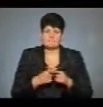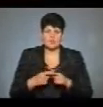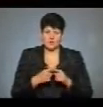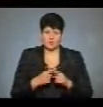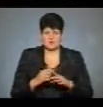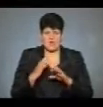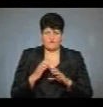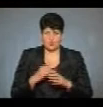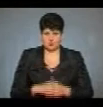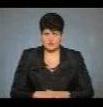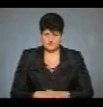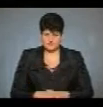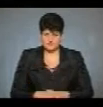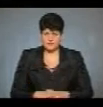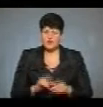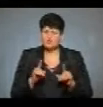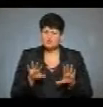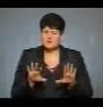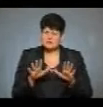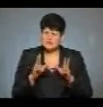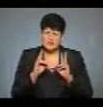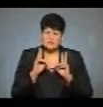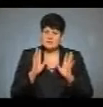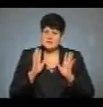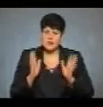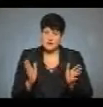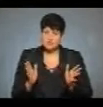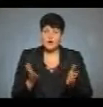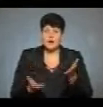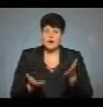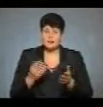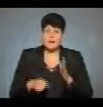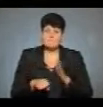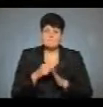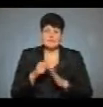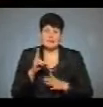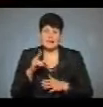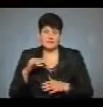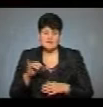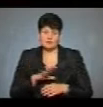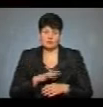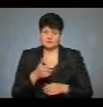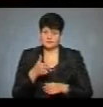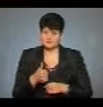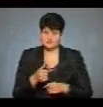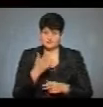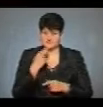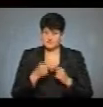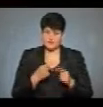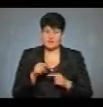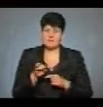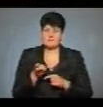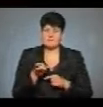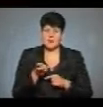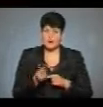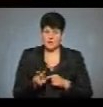автобуси. Чому так стається, я не знаю, але бандерівців був гарний звичай. Вони приходили